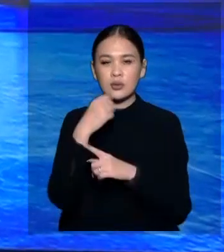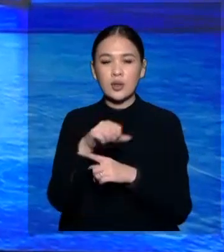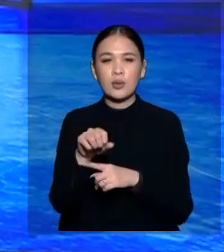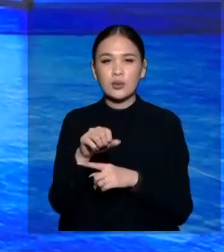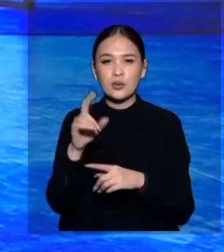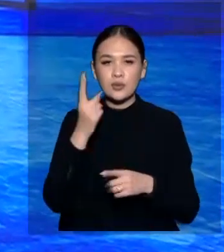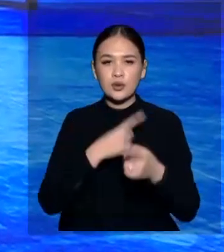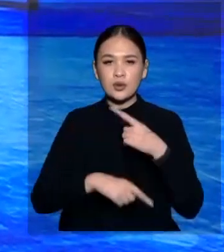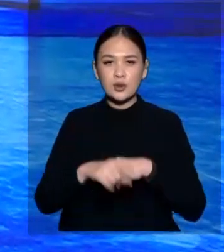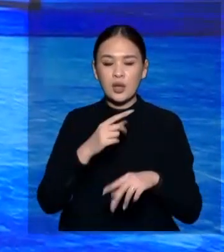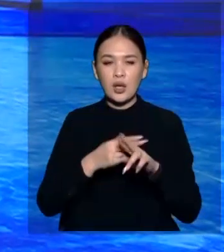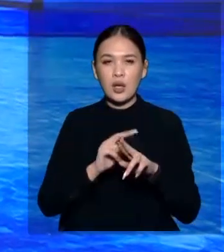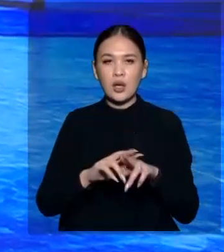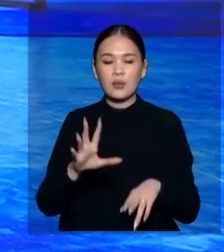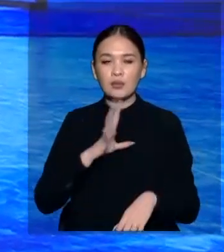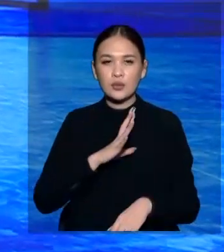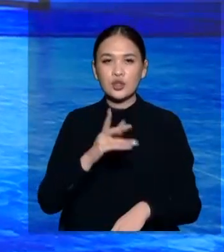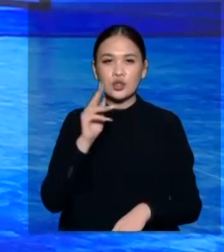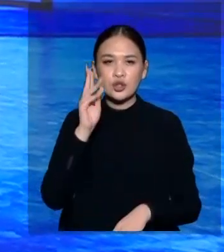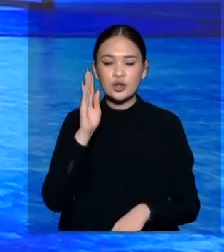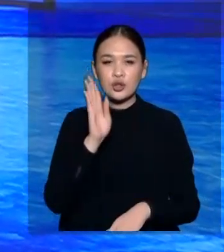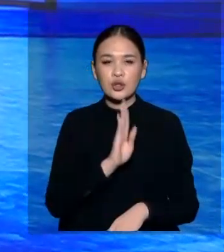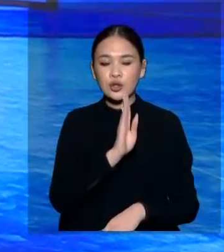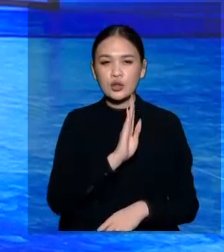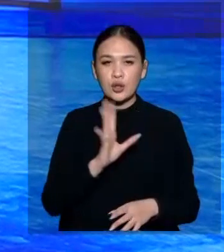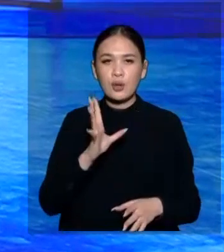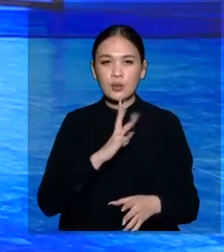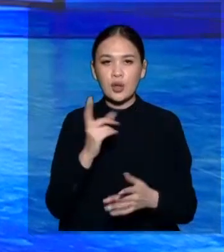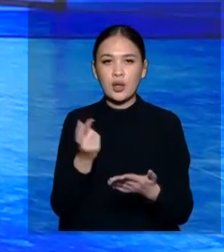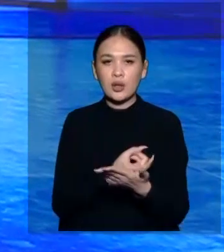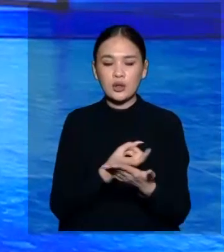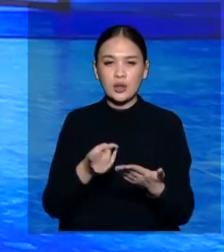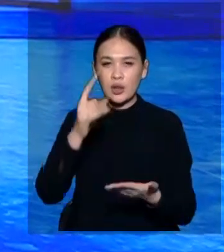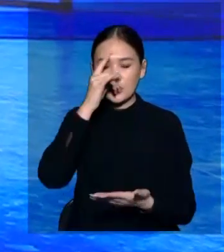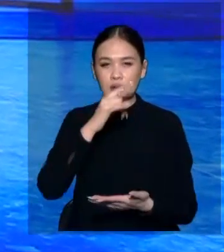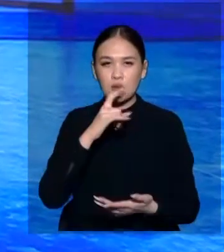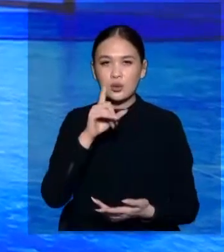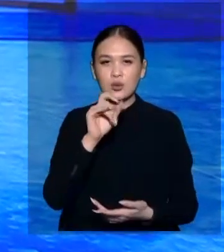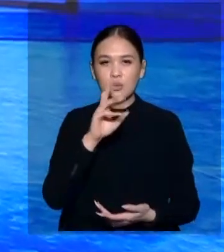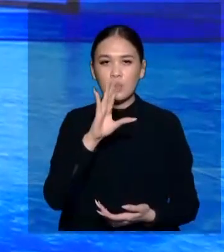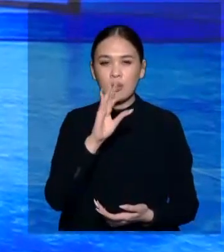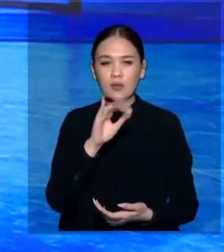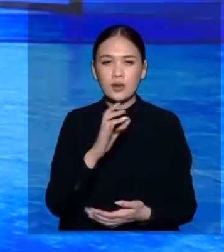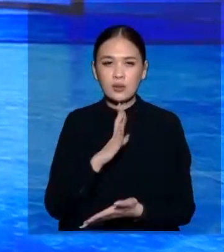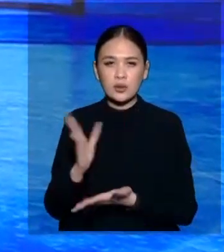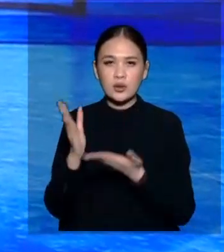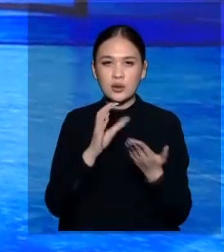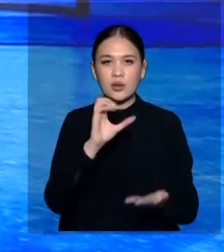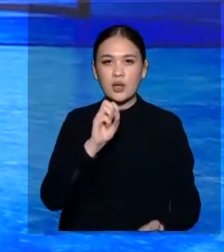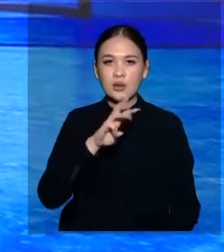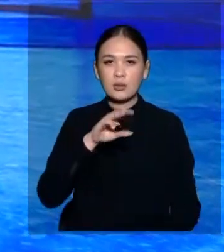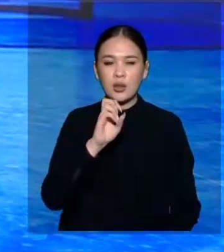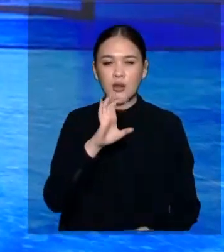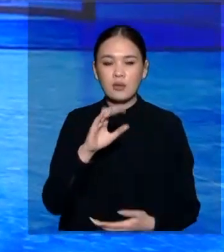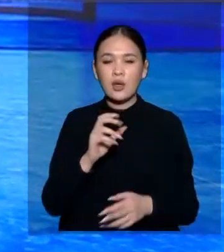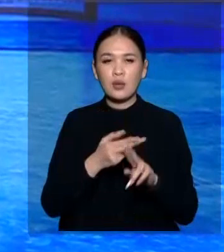Победоносное возвращение. Капитана женской юниорской сборной Казахстана по хоккею Софию Зубкову встретили в родном городе. Девушка стала